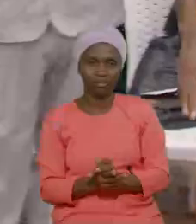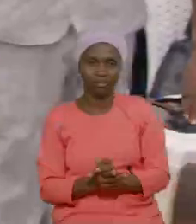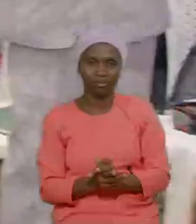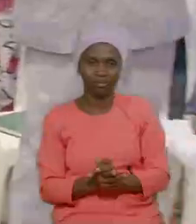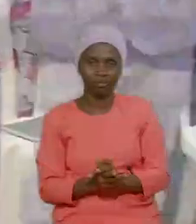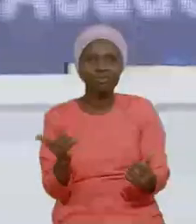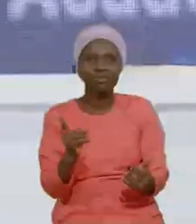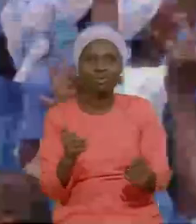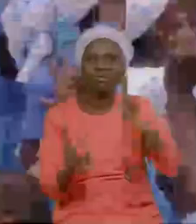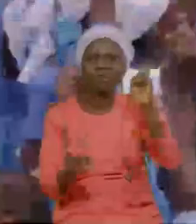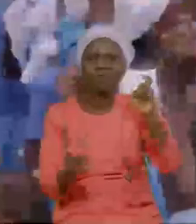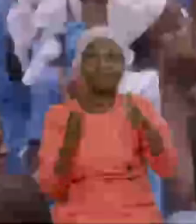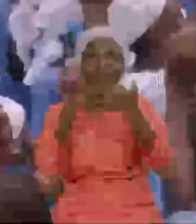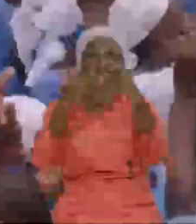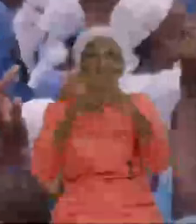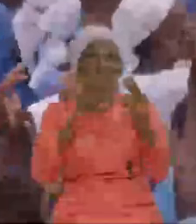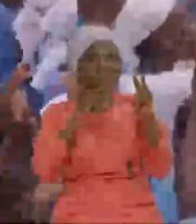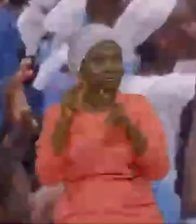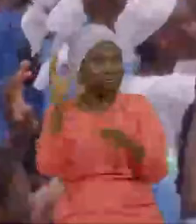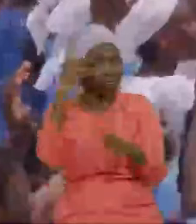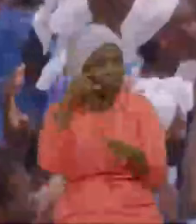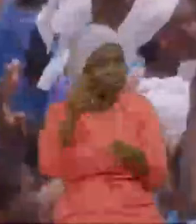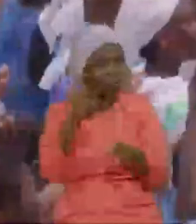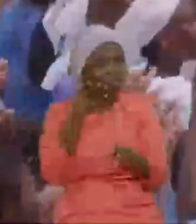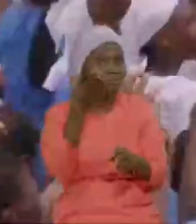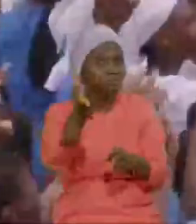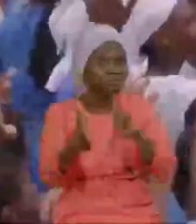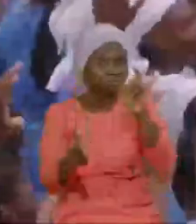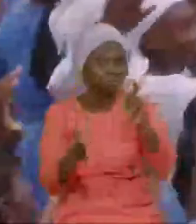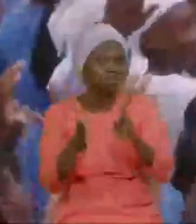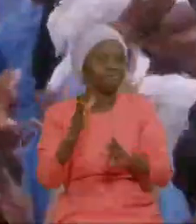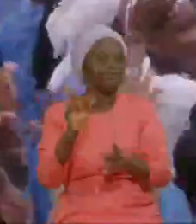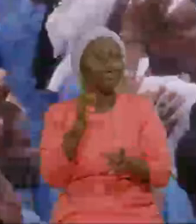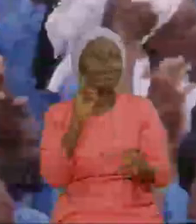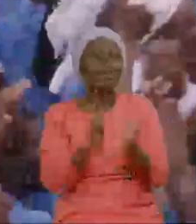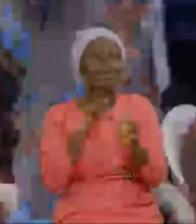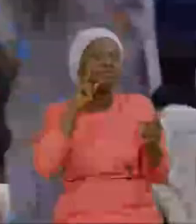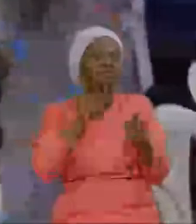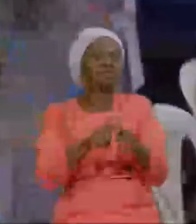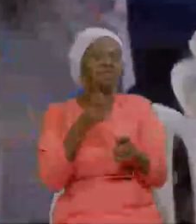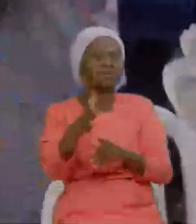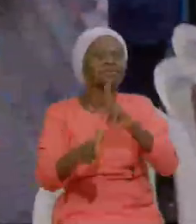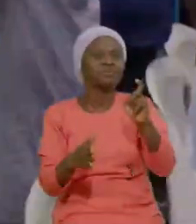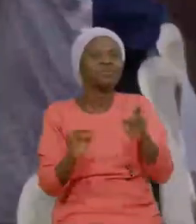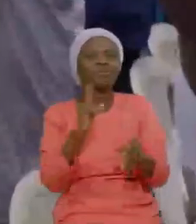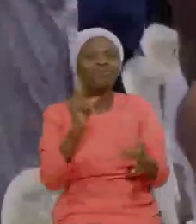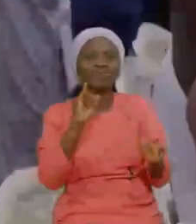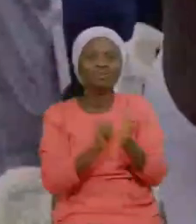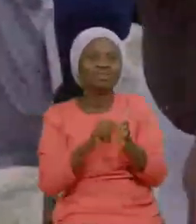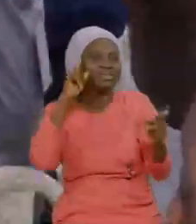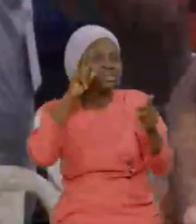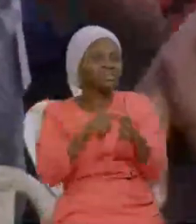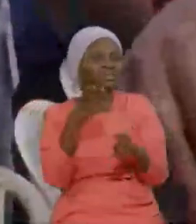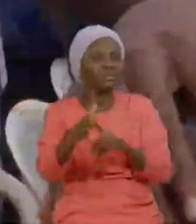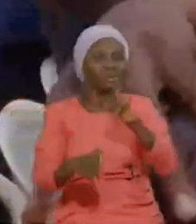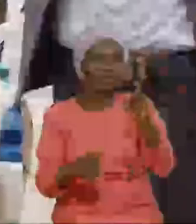prions. Le réalisateur maintenant, où est-il? Le ciel te cherche maintenant, où es-tu? Où est